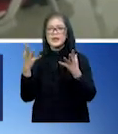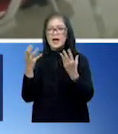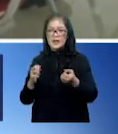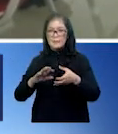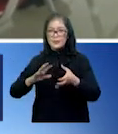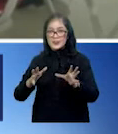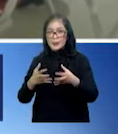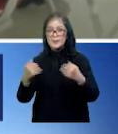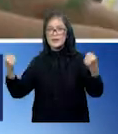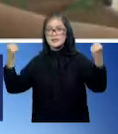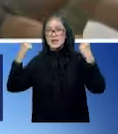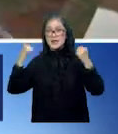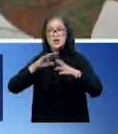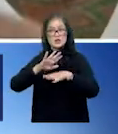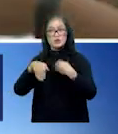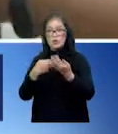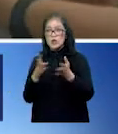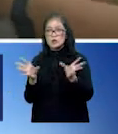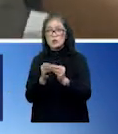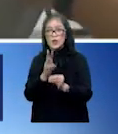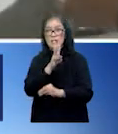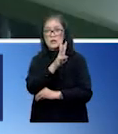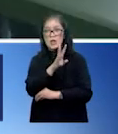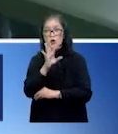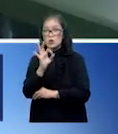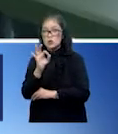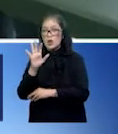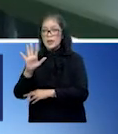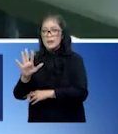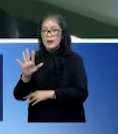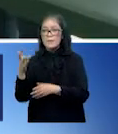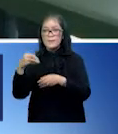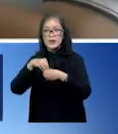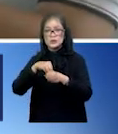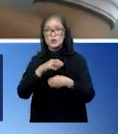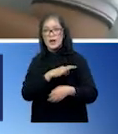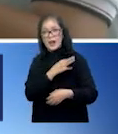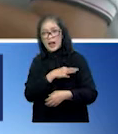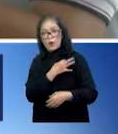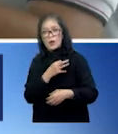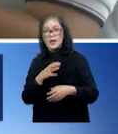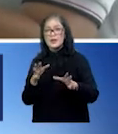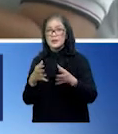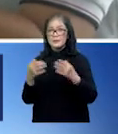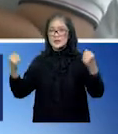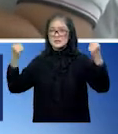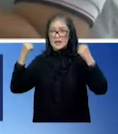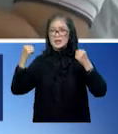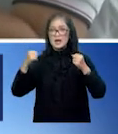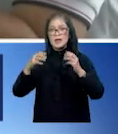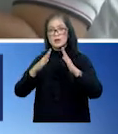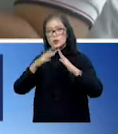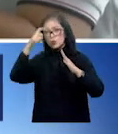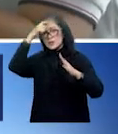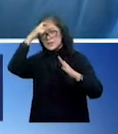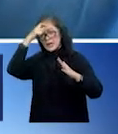relawan yang totalnya sekitar 350 orang, termasuk juga relawan dan juga nakes di sini yang bertugas di Wisma Atlet Kemayoran Jakarta